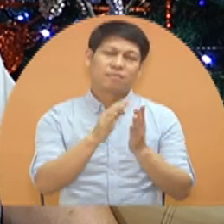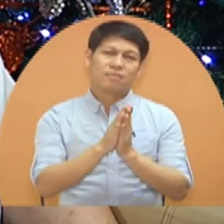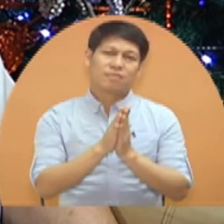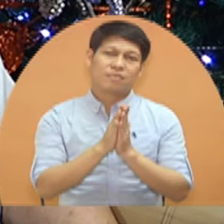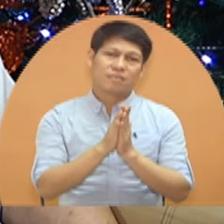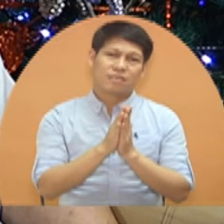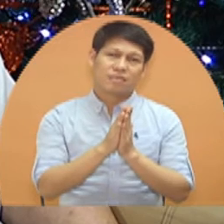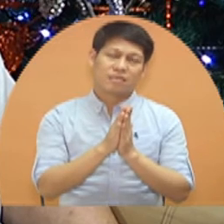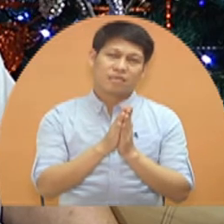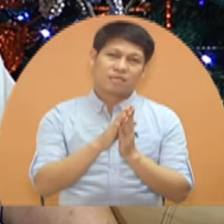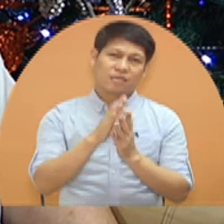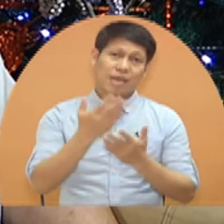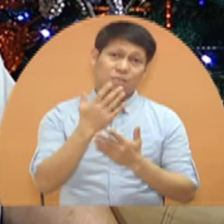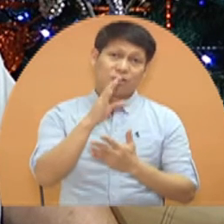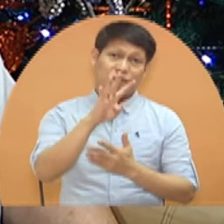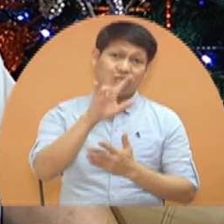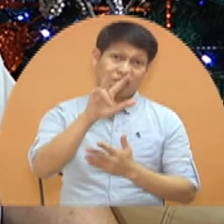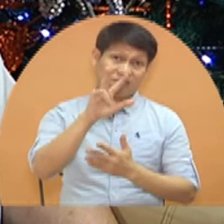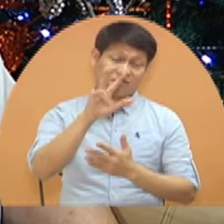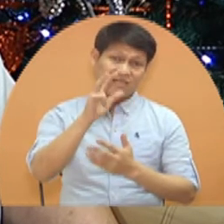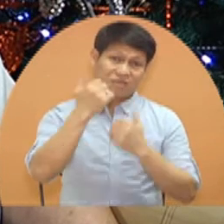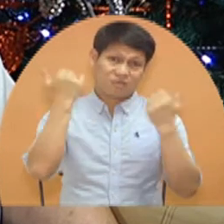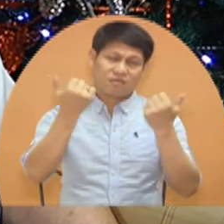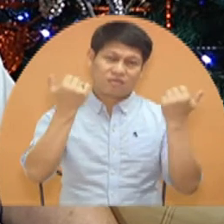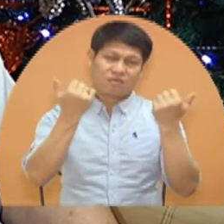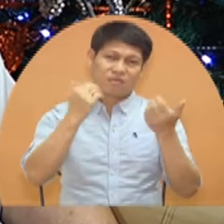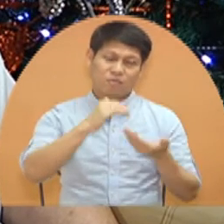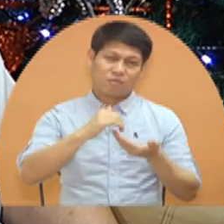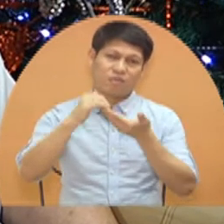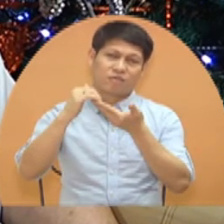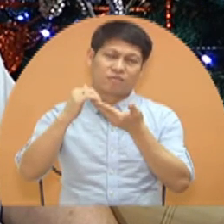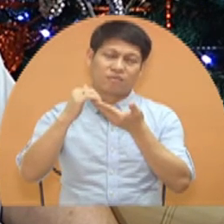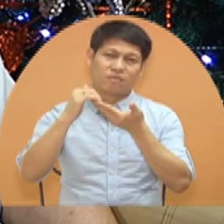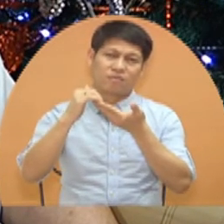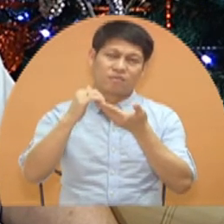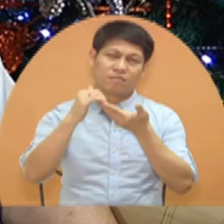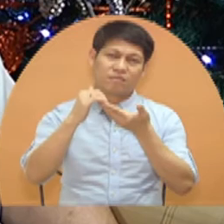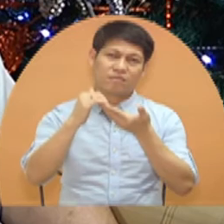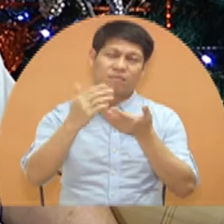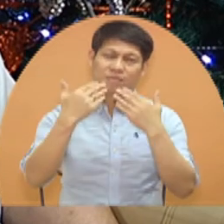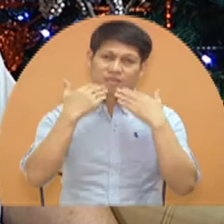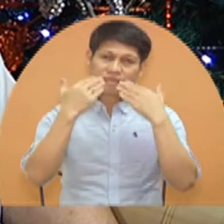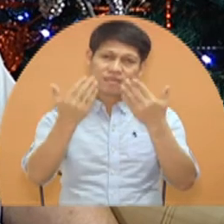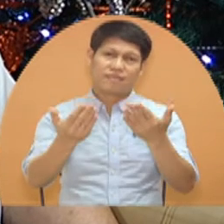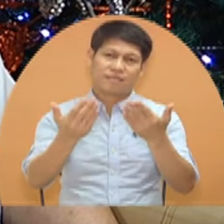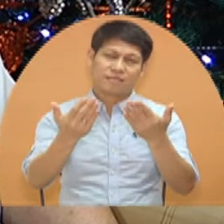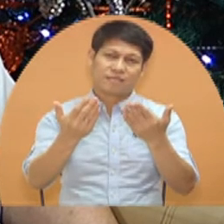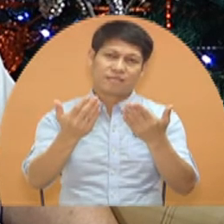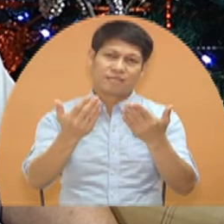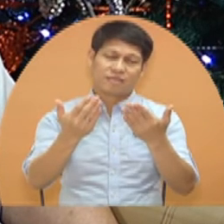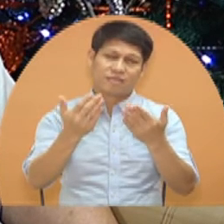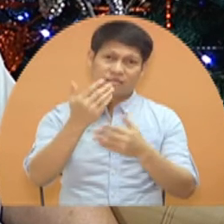Muli, happy 43rd anniversary, Kapwa Ko Mahal Ko. Maraming